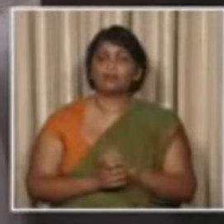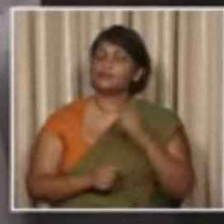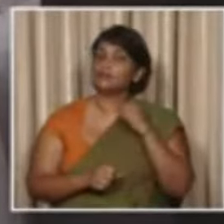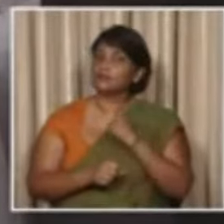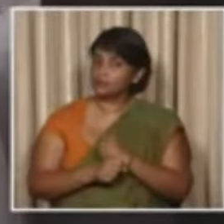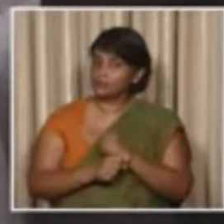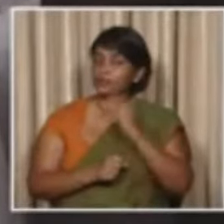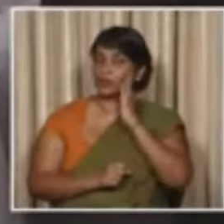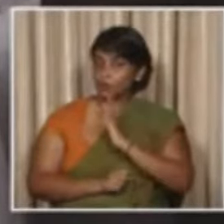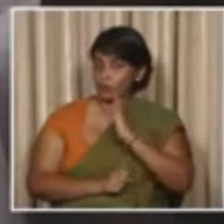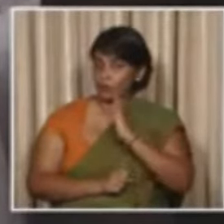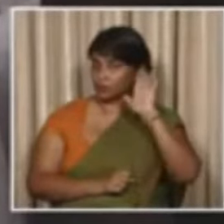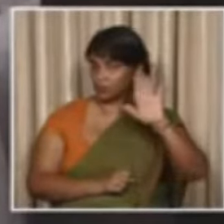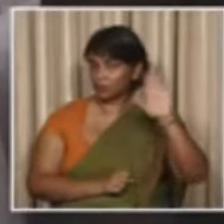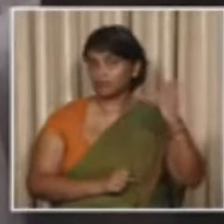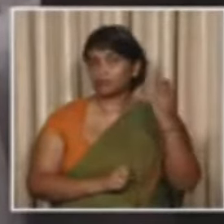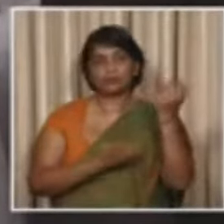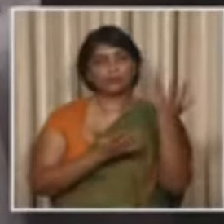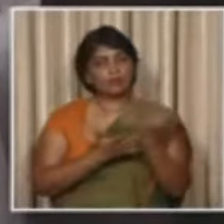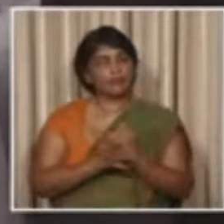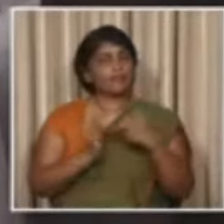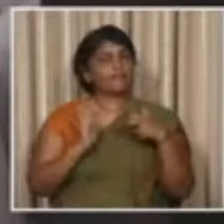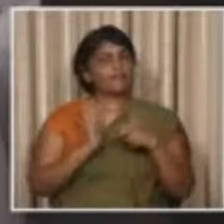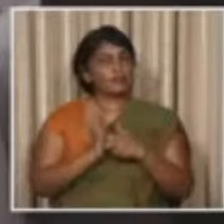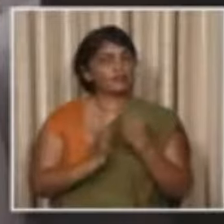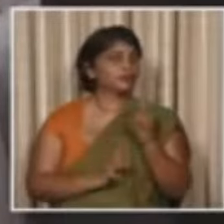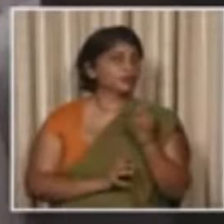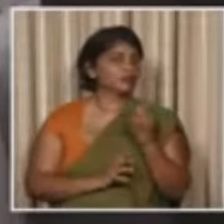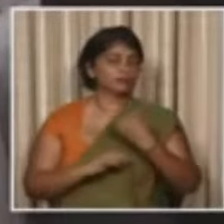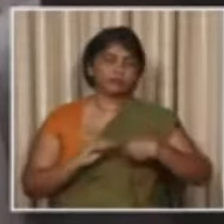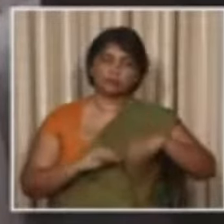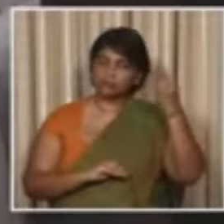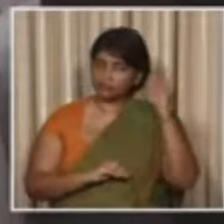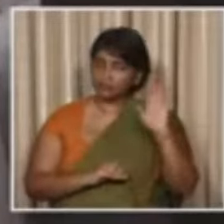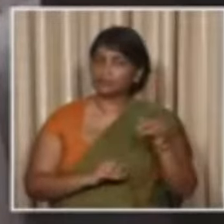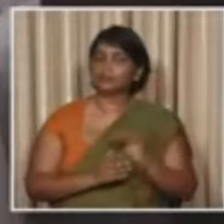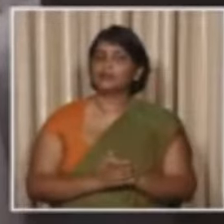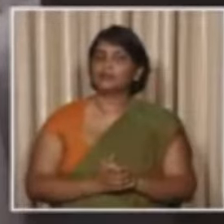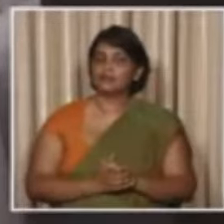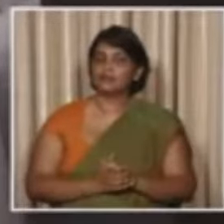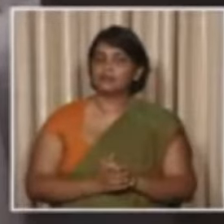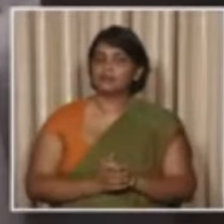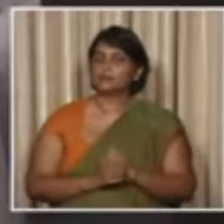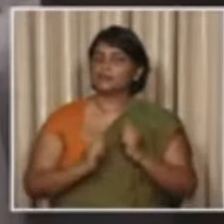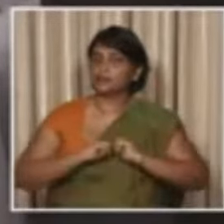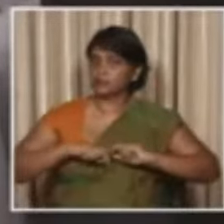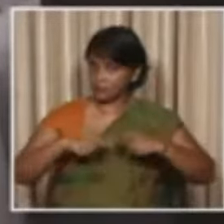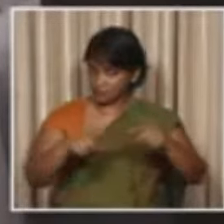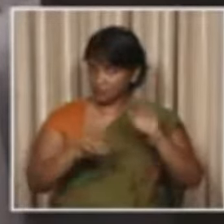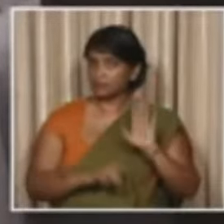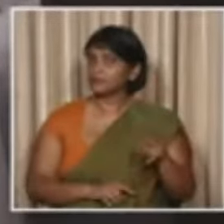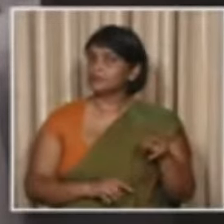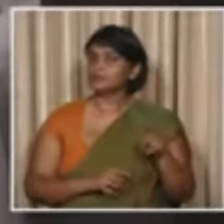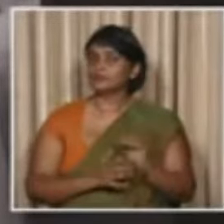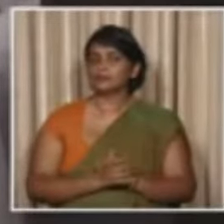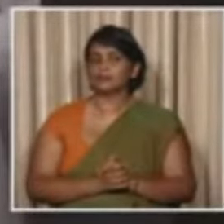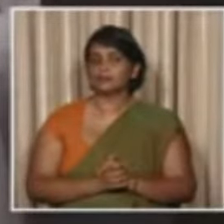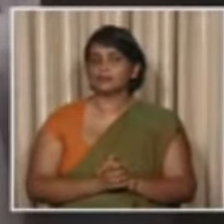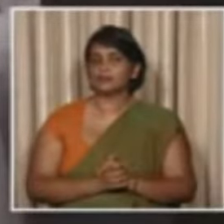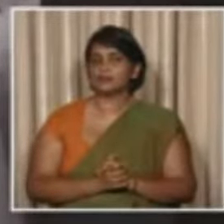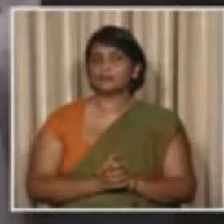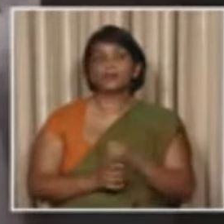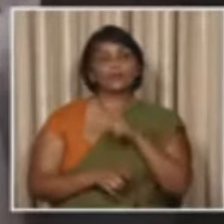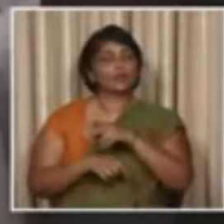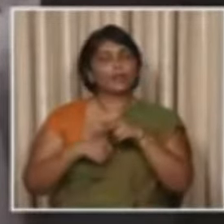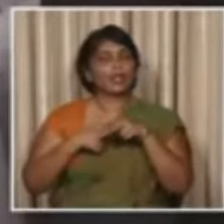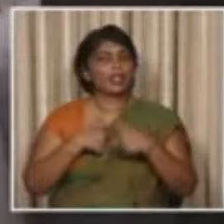රජය විදේශිකයින්ගෙන් අය කරනු ලබන වීසා ගාස්තු වැඩි කිරීමට පියවරගෙන තිබේද?